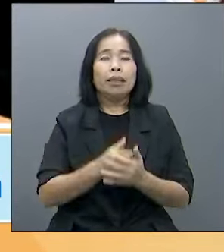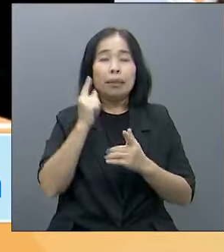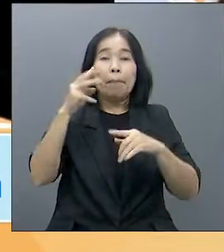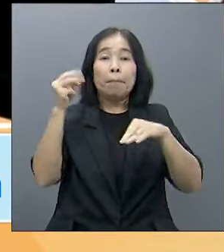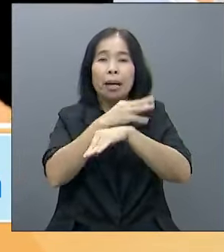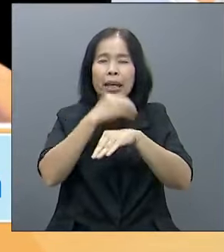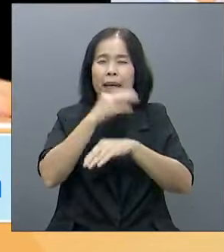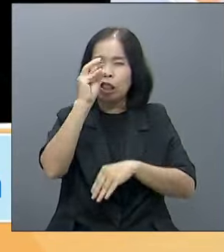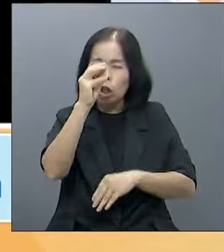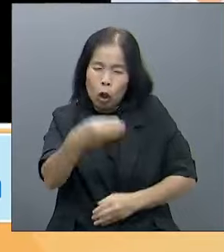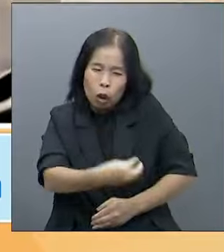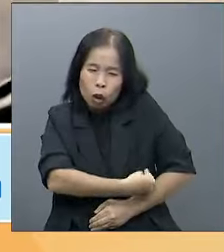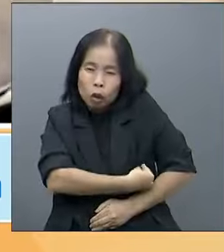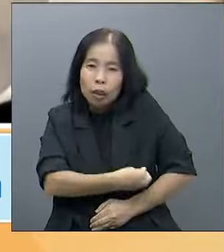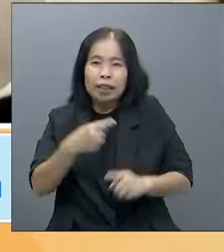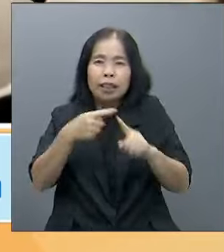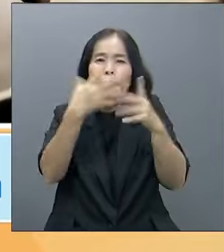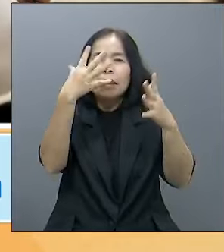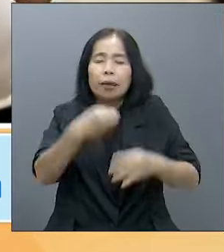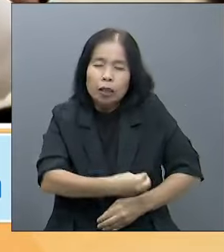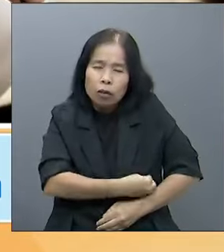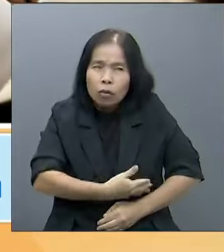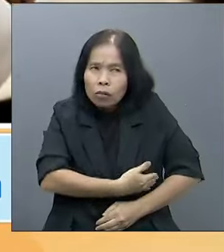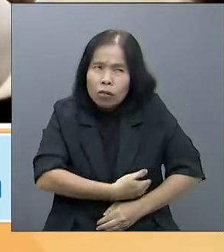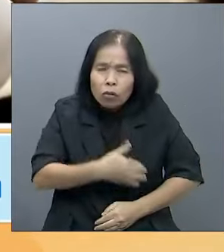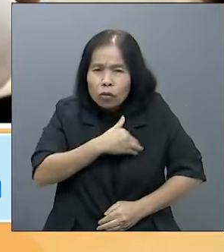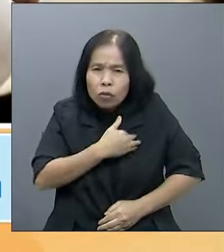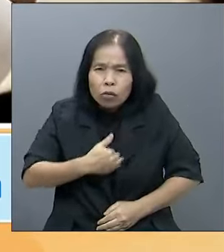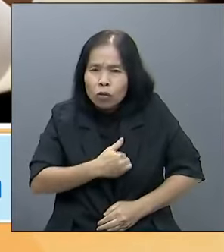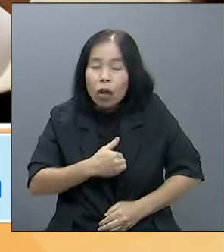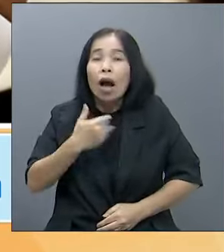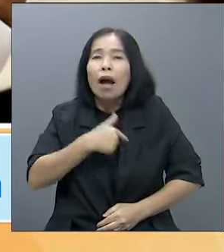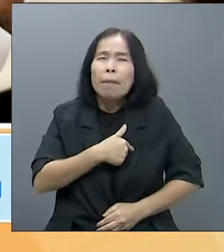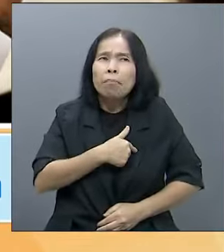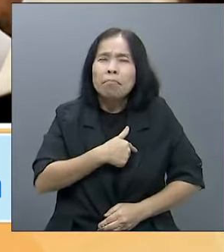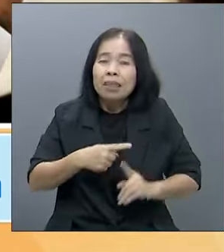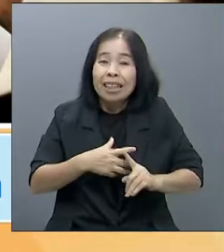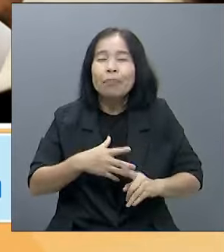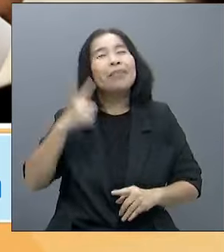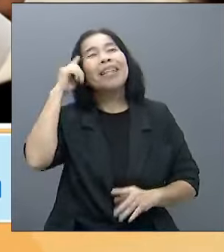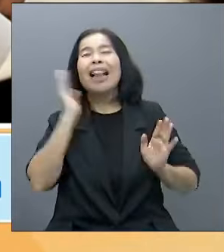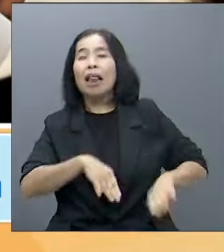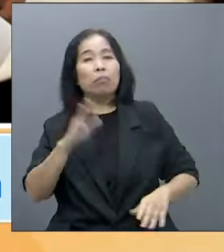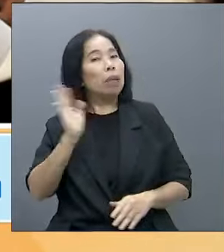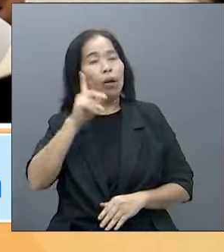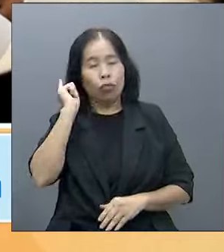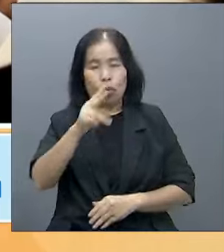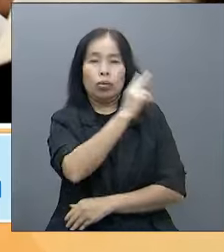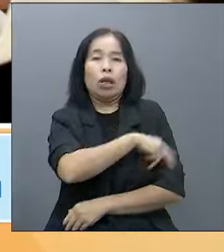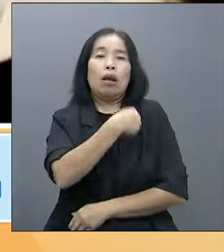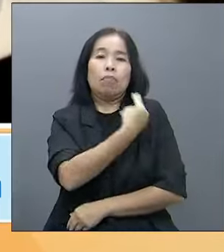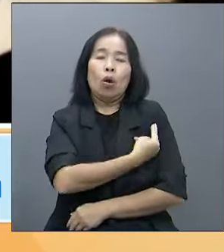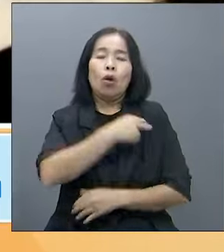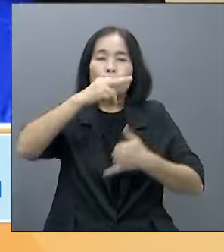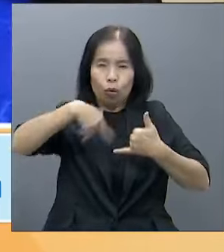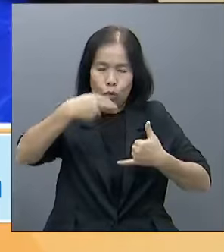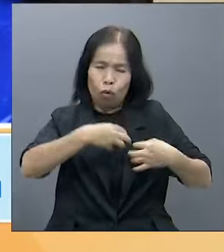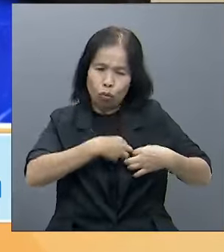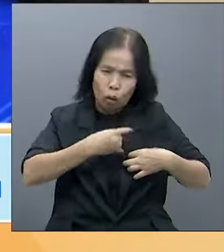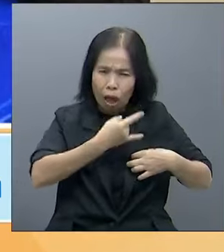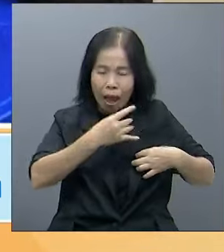ก้อนคลำแต่ไม่เจ็บ ครับ อันนี้คืออาการแรกเริ่มพอคลำไม่เจ็บปั๊บอย่าชะล่าใจนะคะคุณผู้ชมไปตรวจก่อนว่าคืออะไรแล้วเพิ่งมีความ